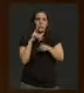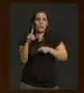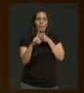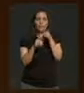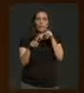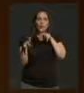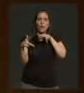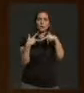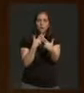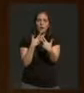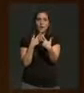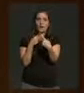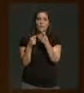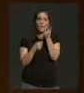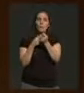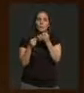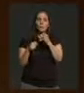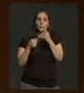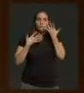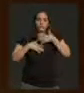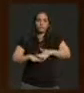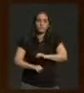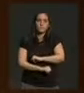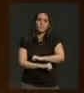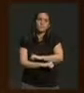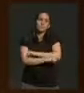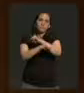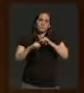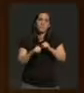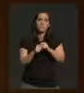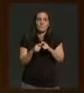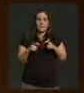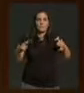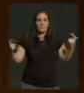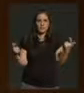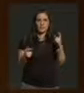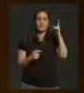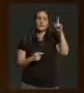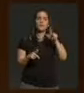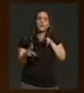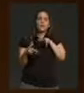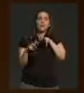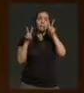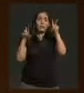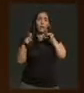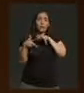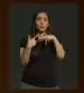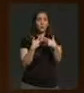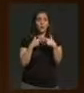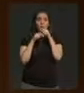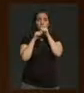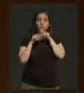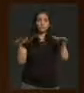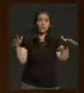Bestalde, Euskararen zabalkundea helburu duten hainbat elkarterekin harremanetan gaude,